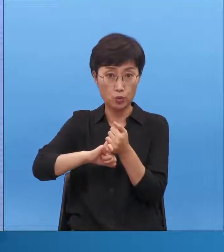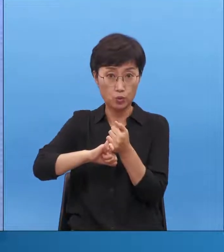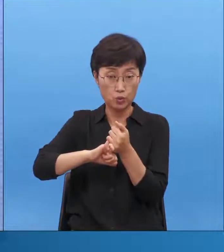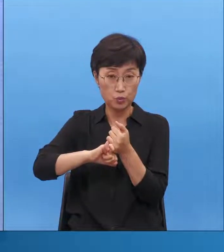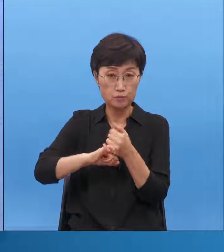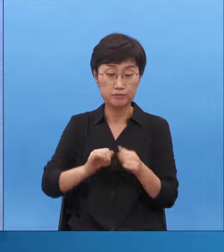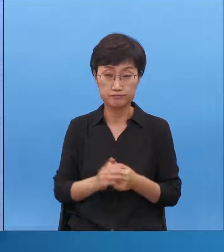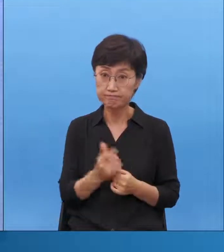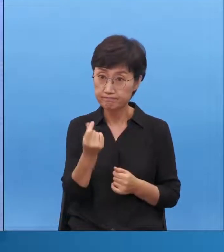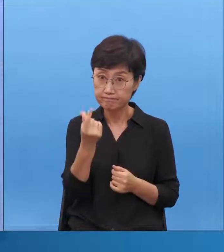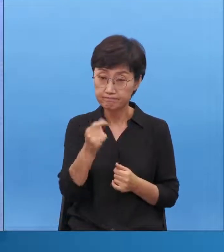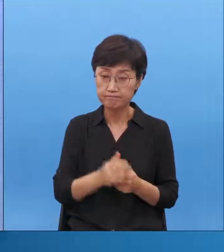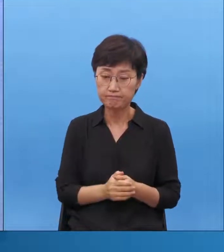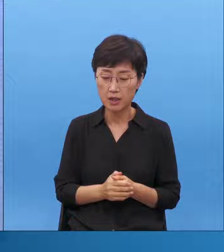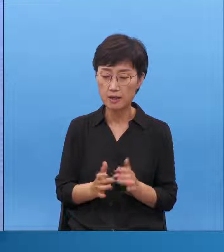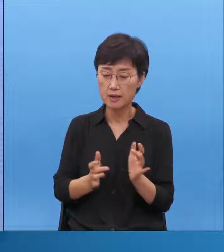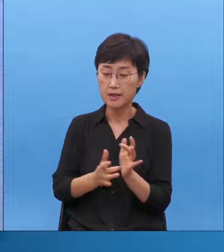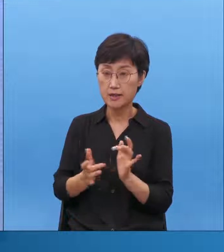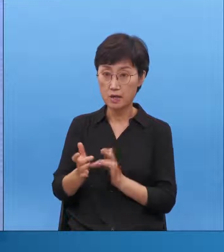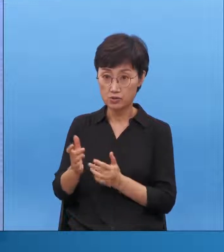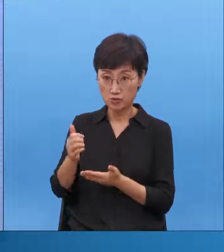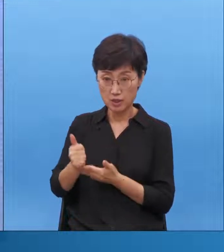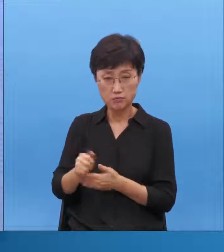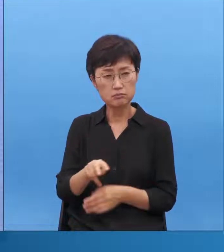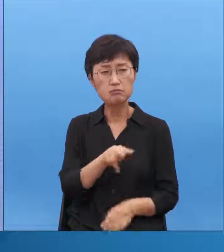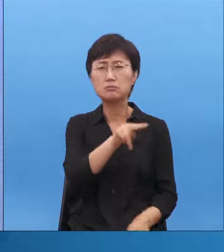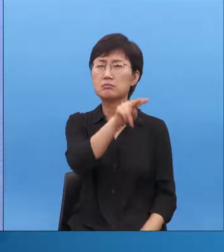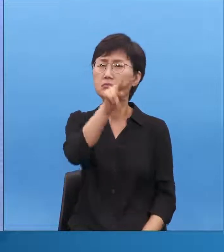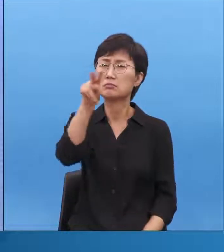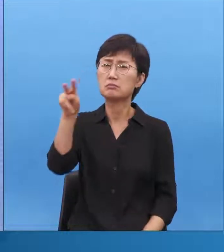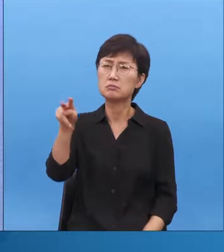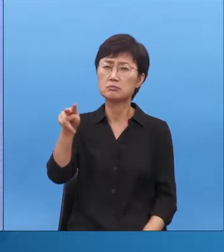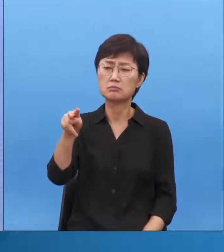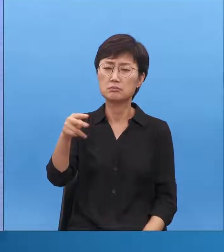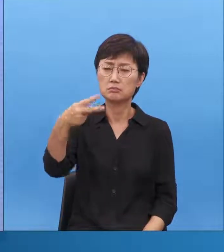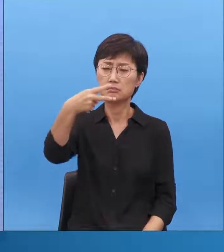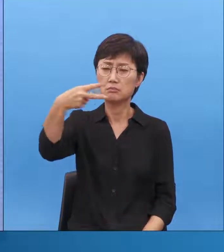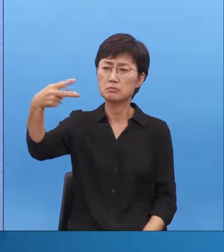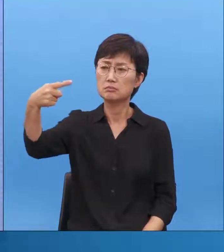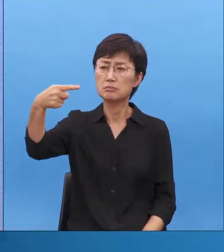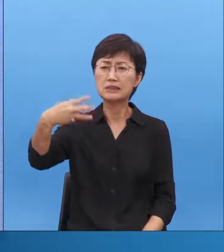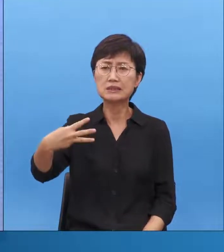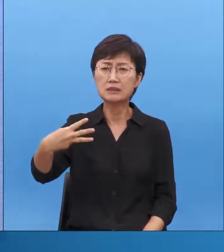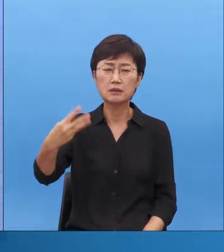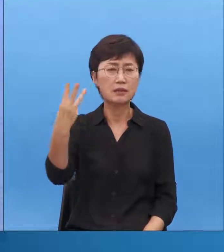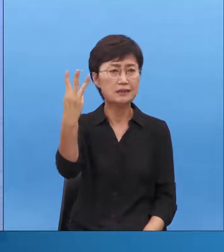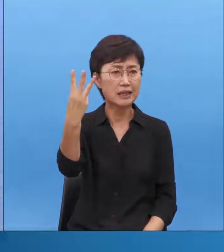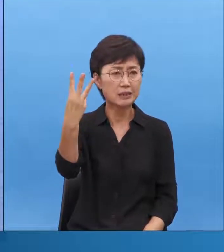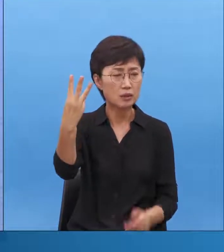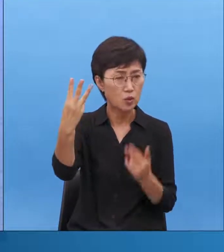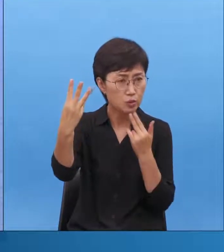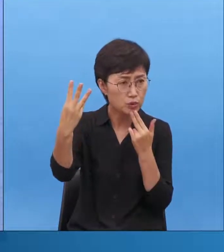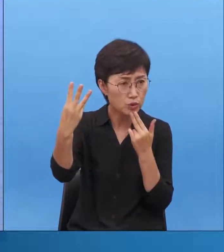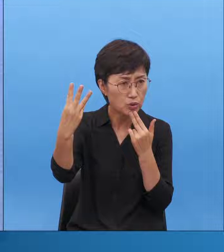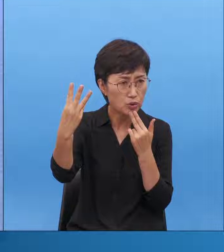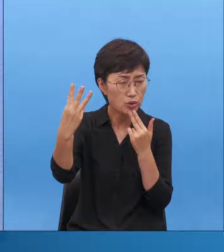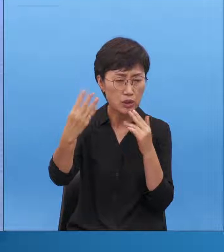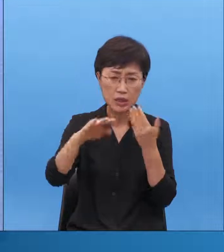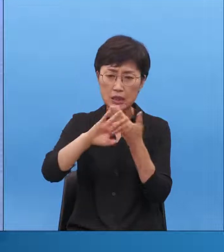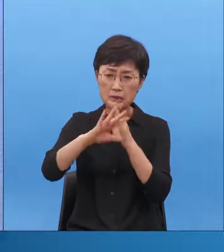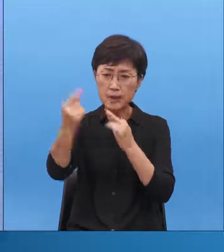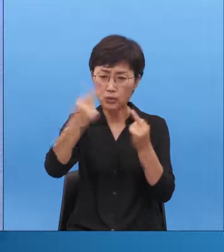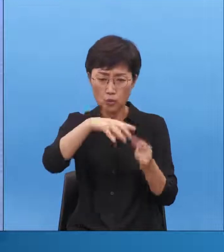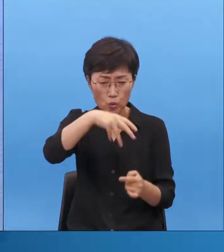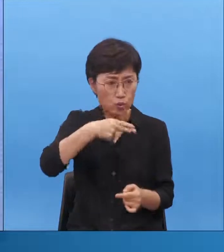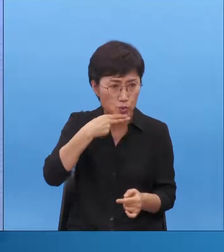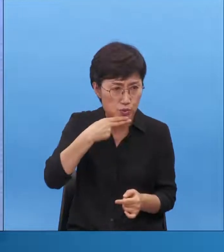그러니까 예수님이 그 뜰을 막은 걸 보고 채찍을 들었다니까요. And he rebuked them, holding up a whip 그렇죠. when he saw that the three